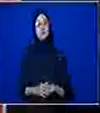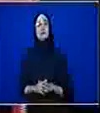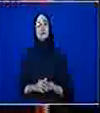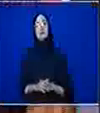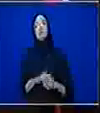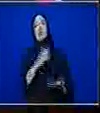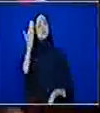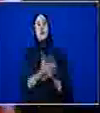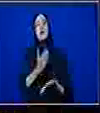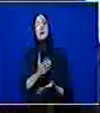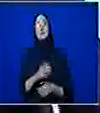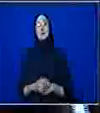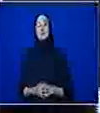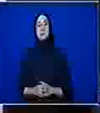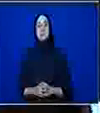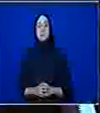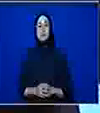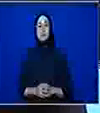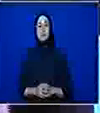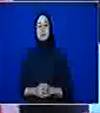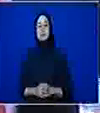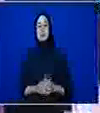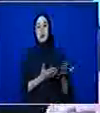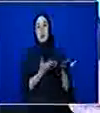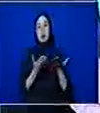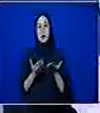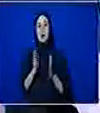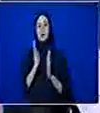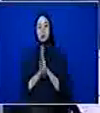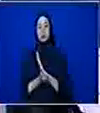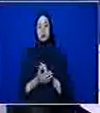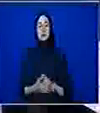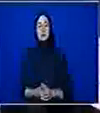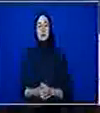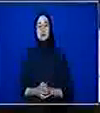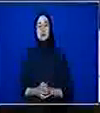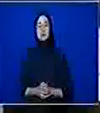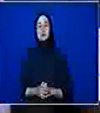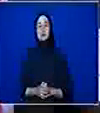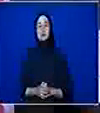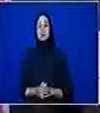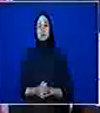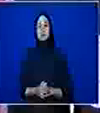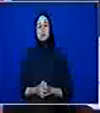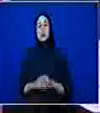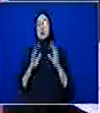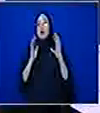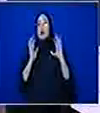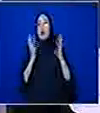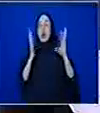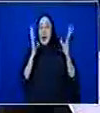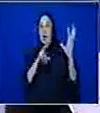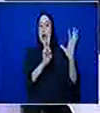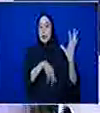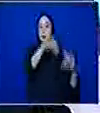melaksanakan. Terima kasih. Baik, silakan. Langsung saja, Pak. Jadi selain penghutanan kembali,